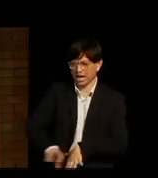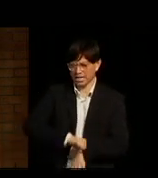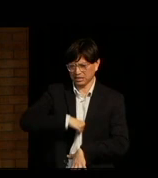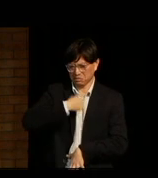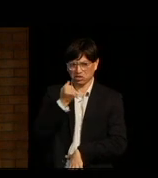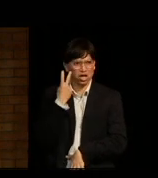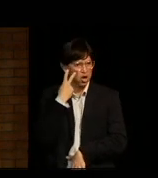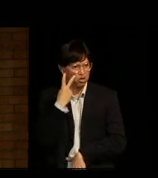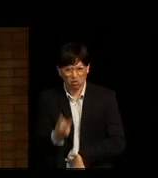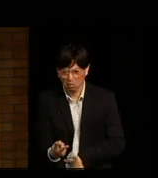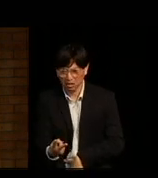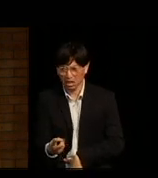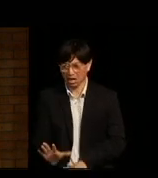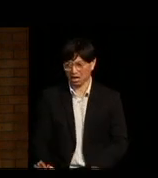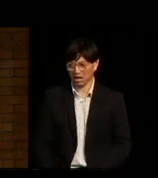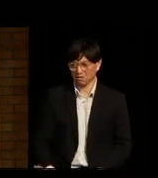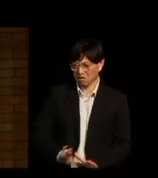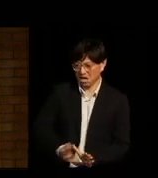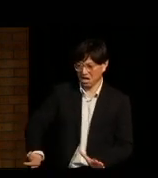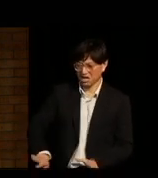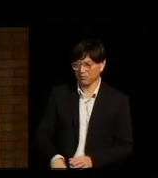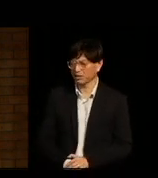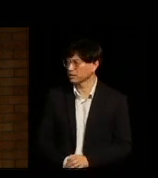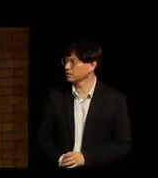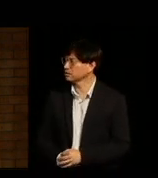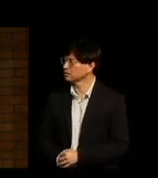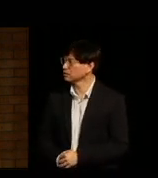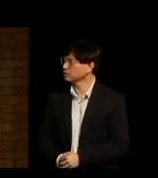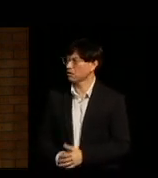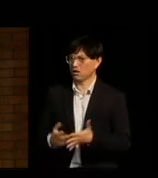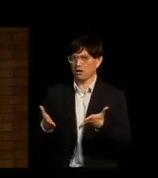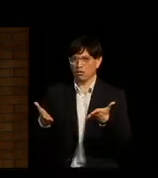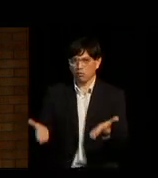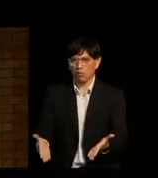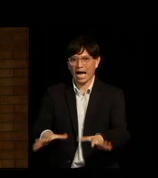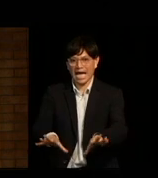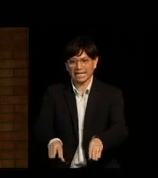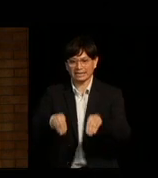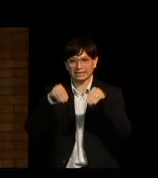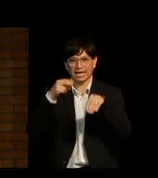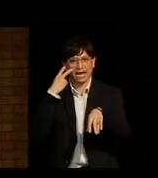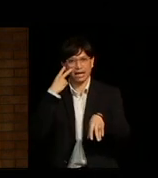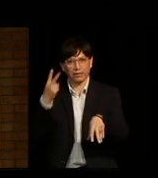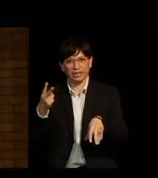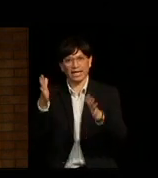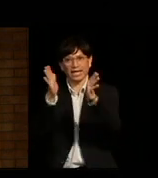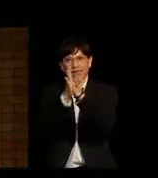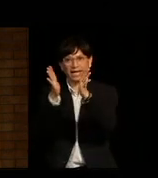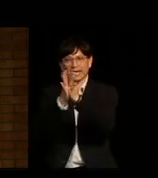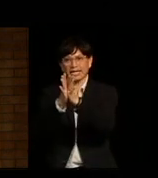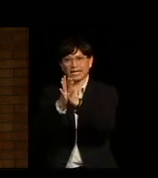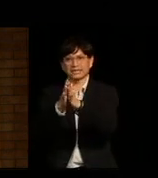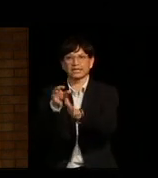vederla o eliminare il limite no Eh ma il cominciare a vedere che la Chiesa come madre